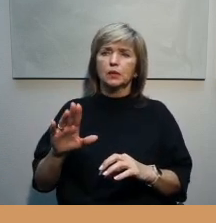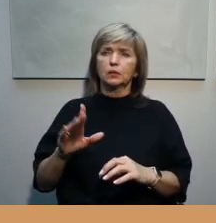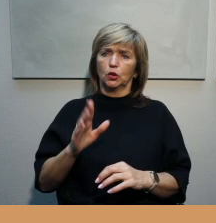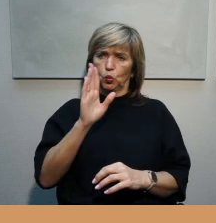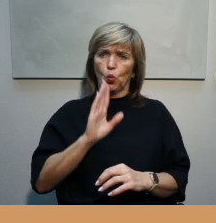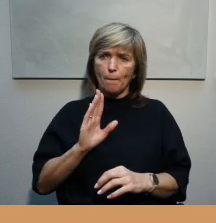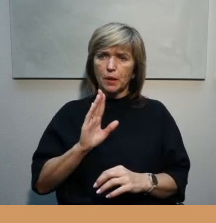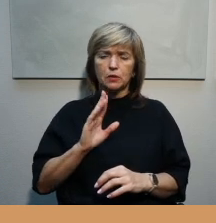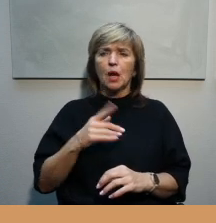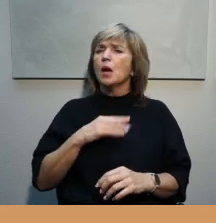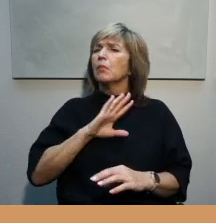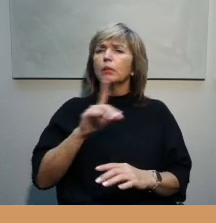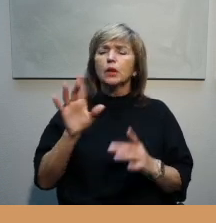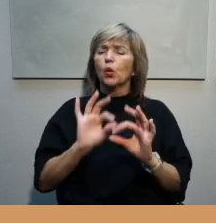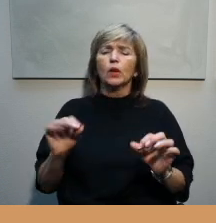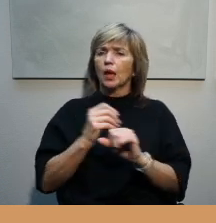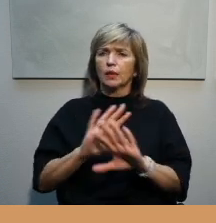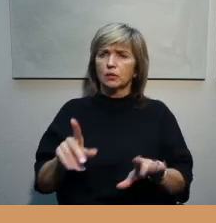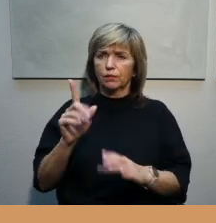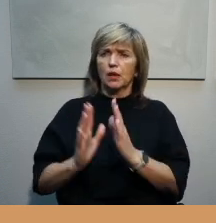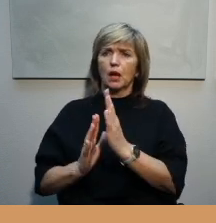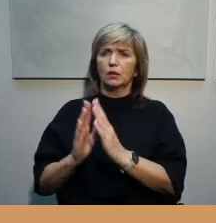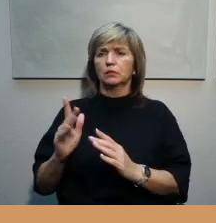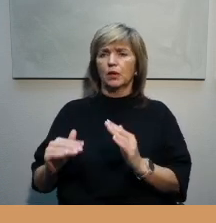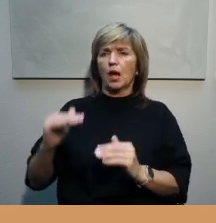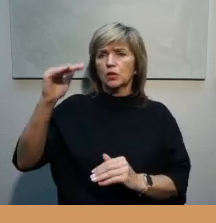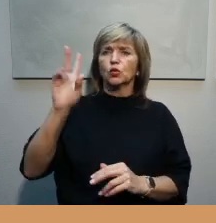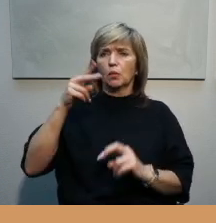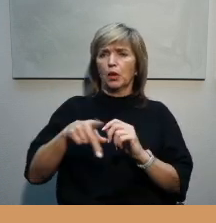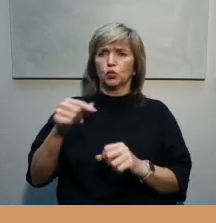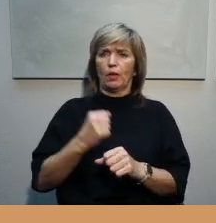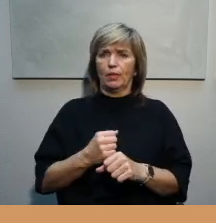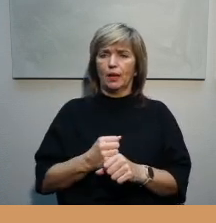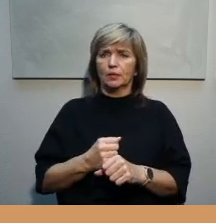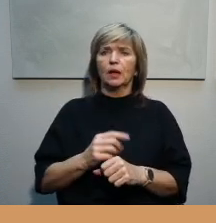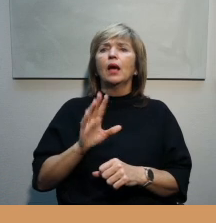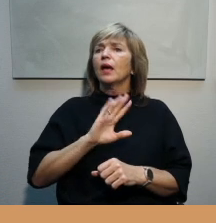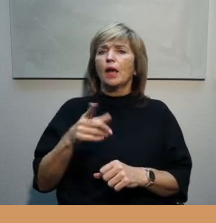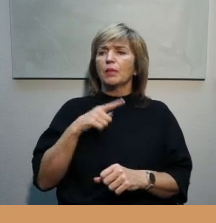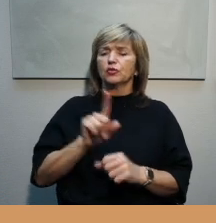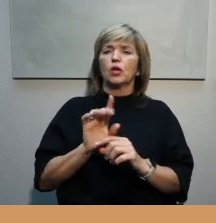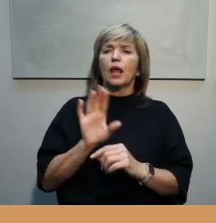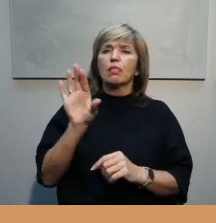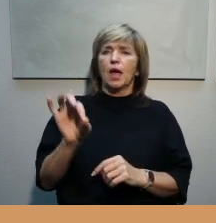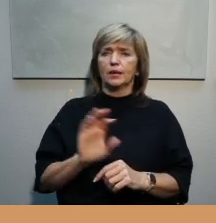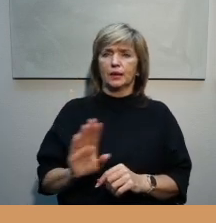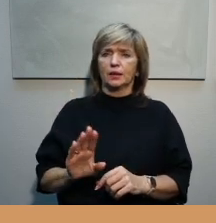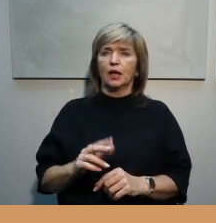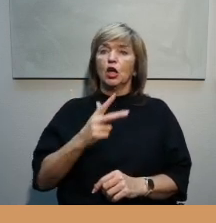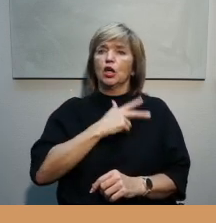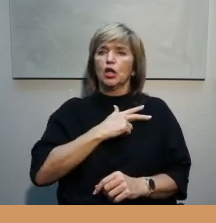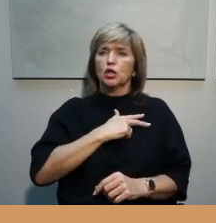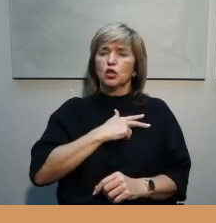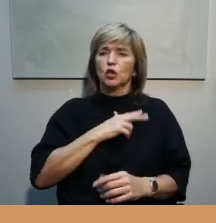nobriest, pat ja mēs ar viņiem neko nedarīsim, viņi izaugs un pārstās to darīt. Ja? Pat ja mēs viņus neaiztiksim.